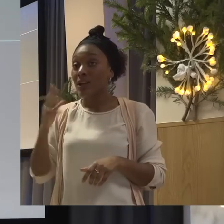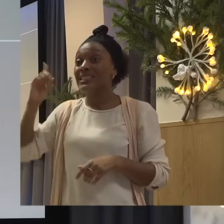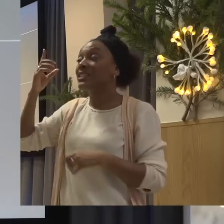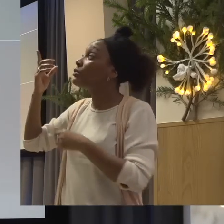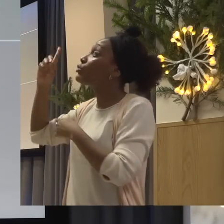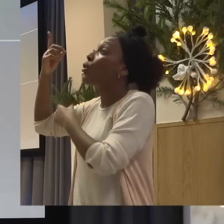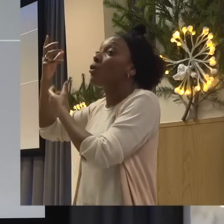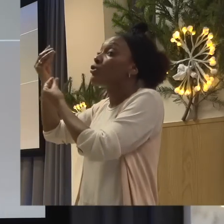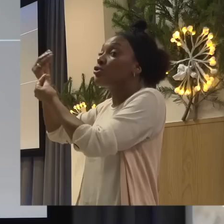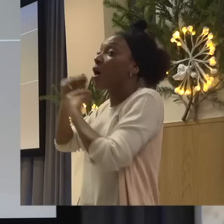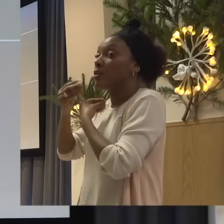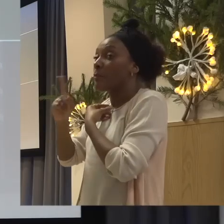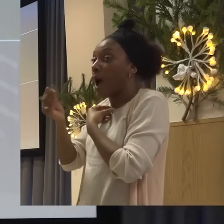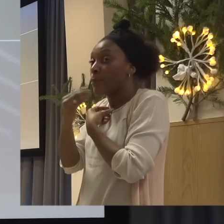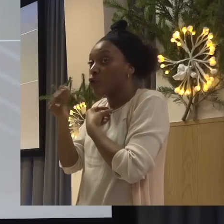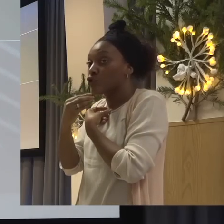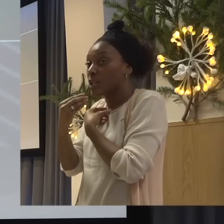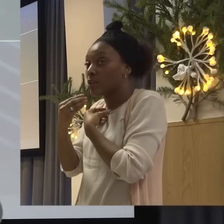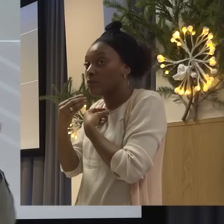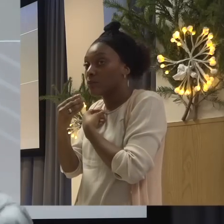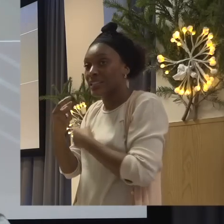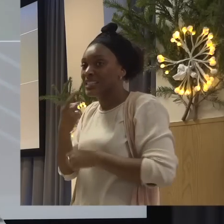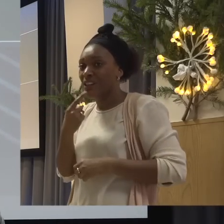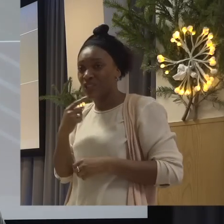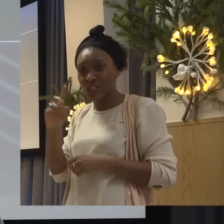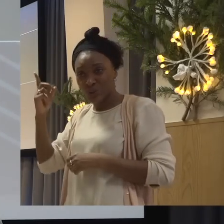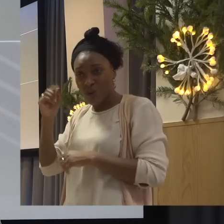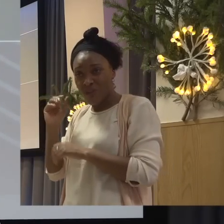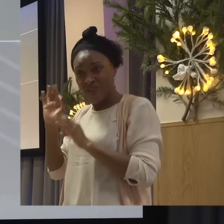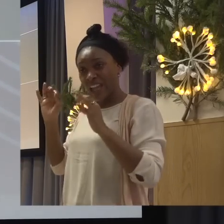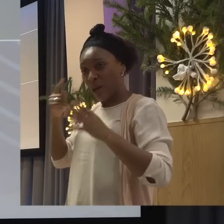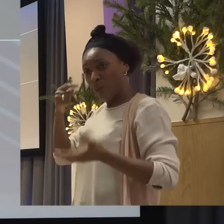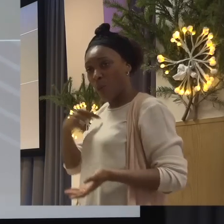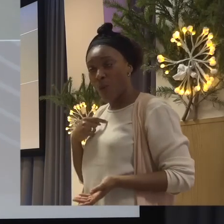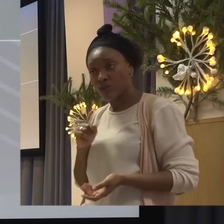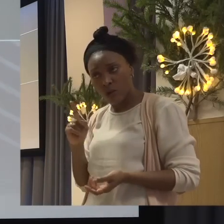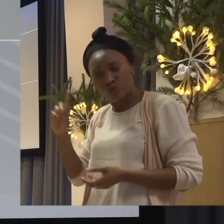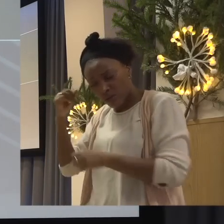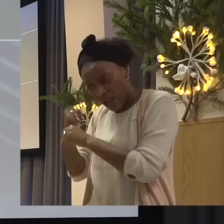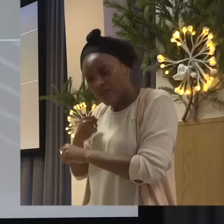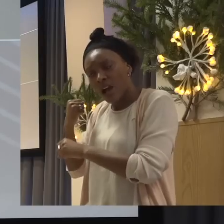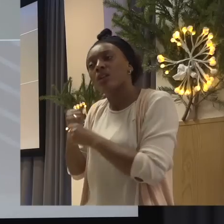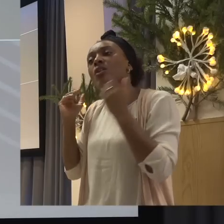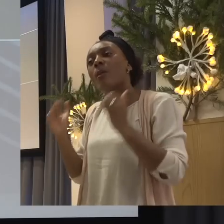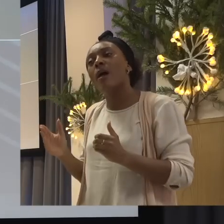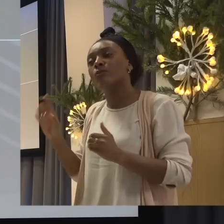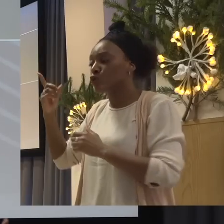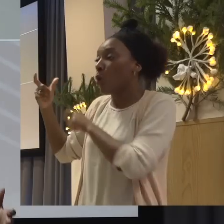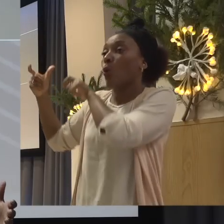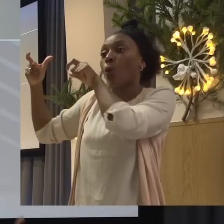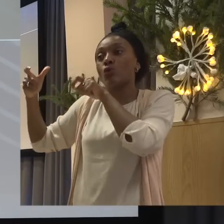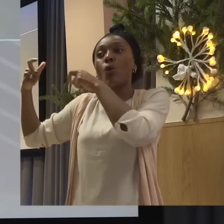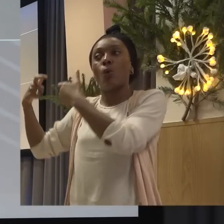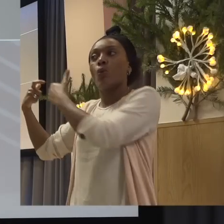manger aujourd'hui, cela ne veut pas dire que Dieu n'est pas à l'œuvre. Dieu travaille, Dieu contrôle,